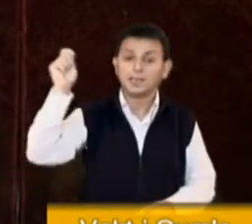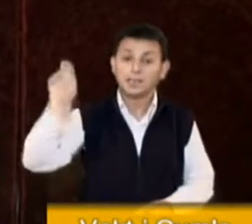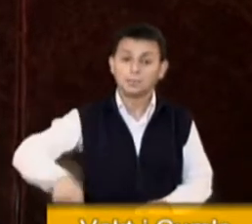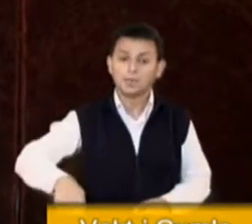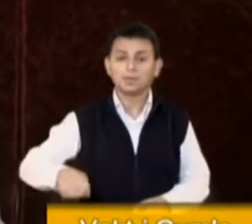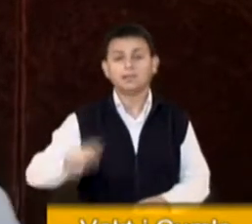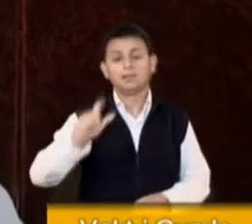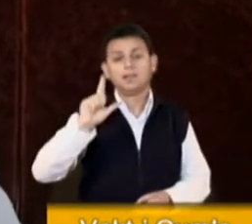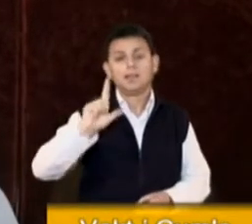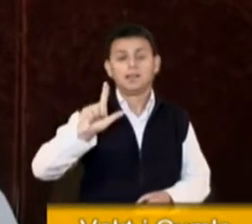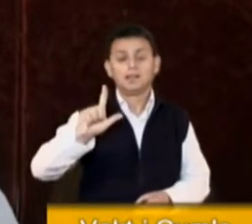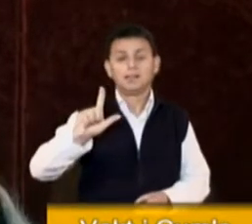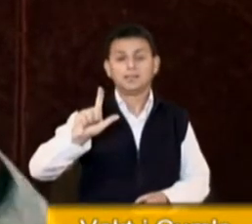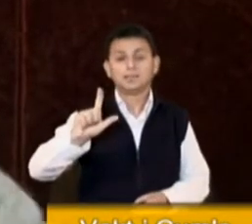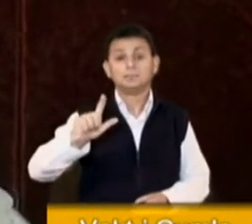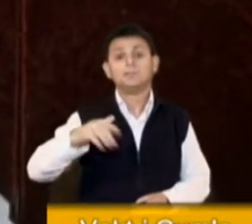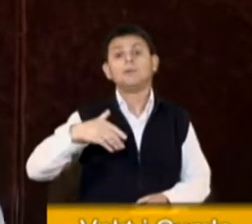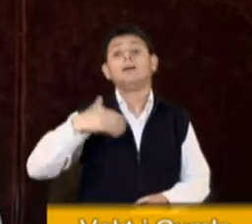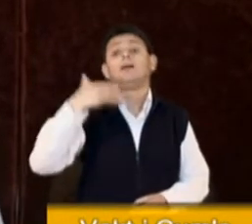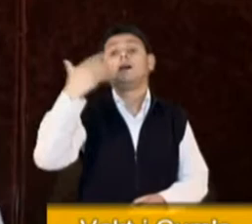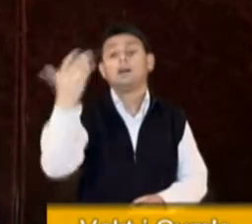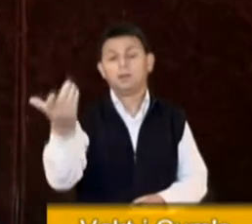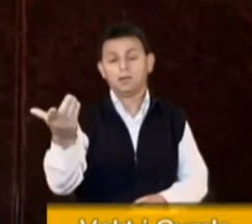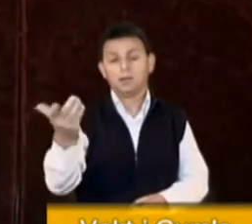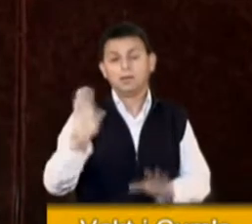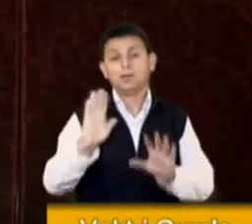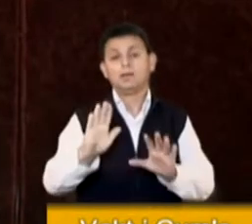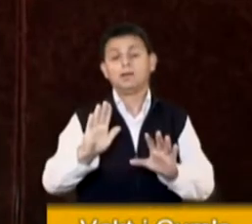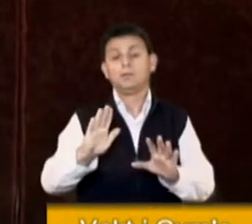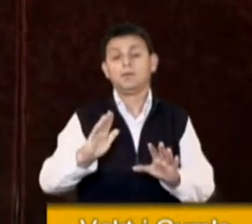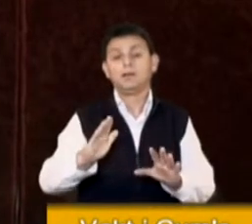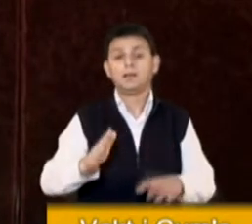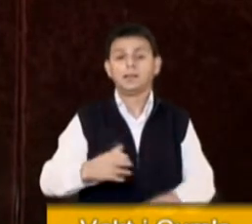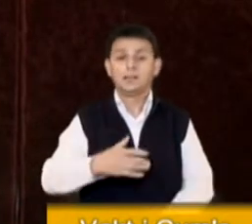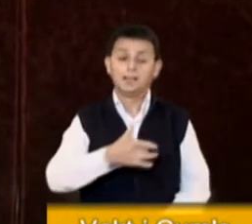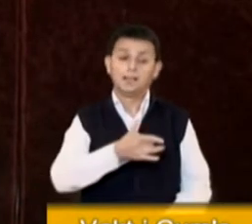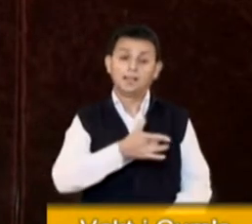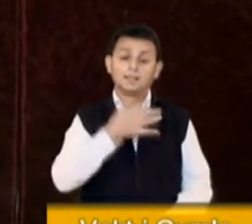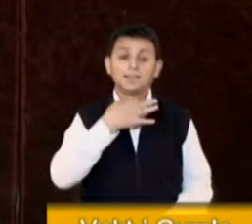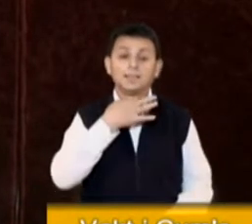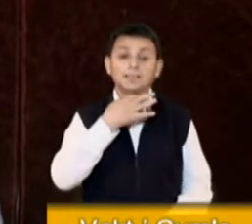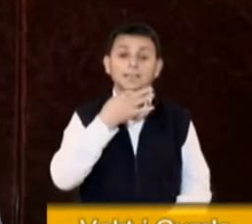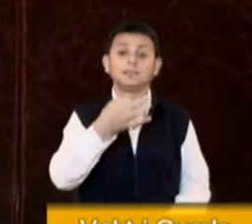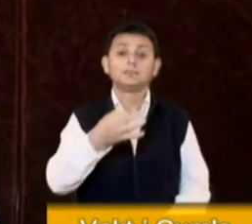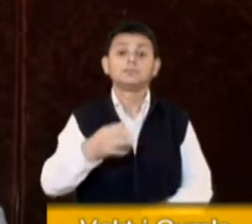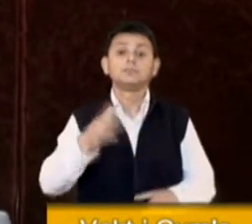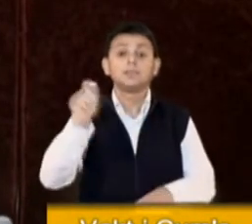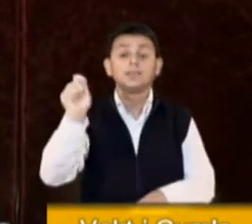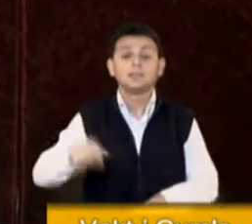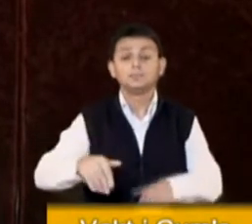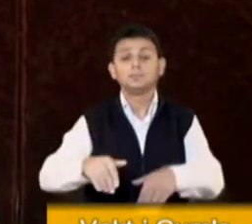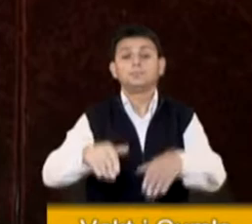yerine bir yönüyle nankörlük ederek, gurura kapılarak sanki